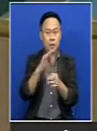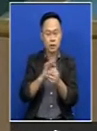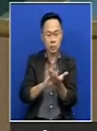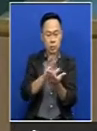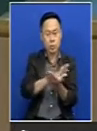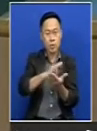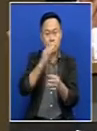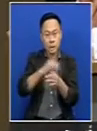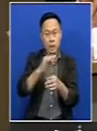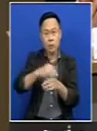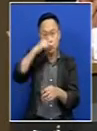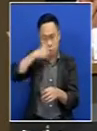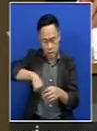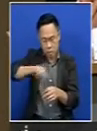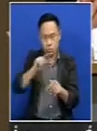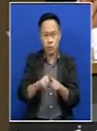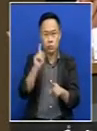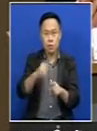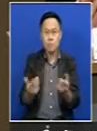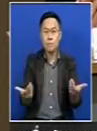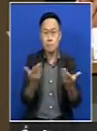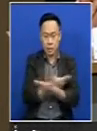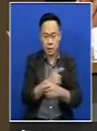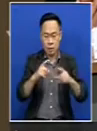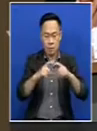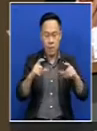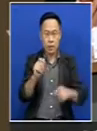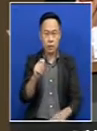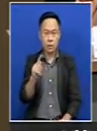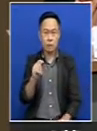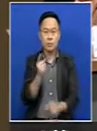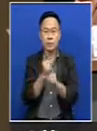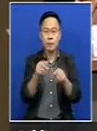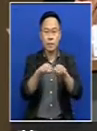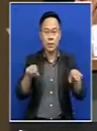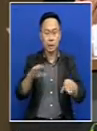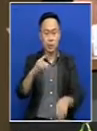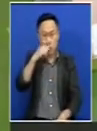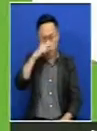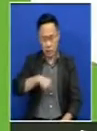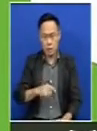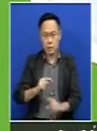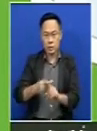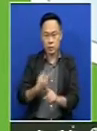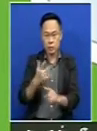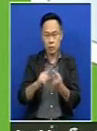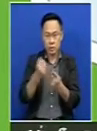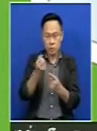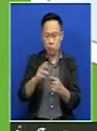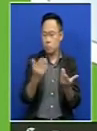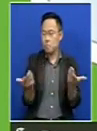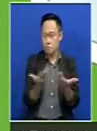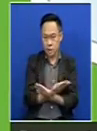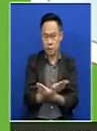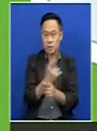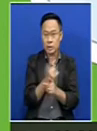ณิชย์ปรับเปลี่ยนบัตร ATM และบัตรเดบิตจากแถบแม่เหล็กเป็นชิปการ์ดตามมาตรฐานชิปการ์ดไทยตั้งแต่16พฤษภาคมนี้เป็นต้น